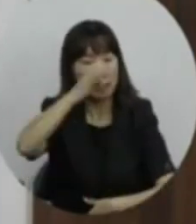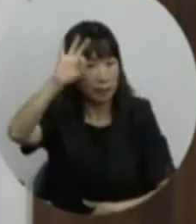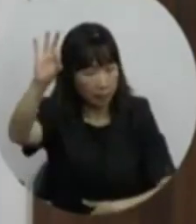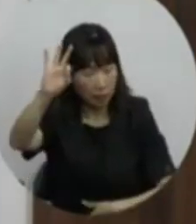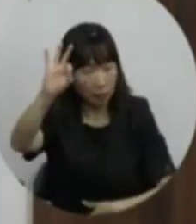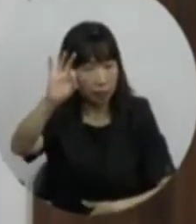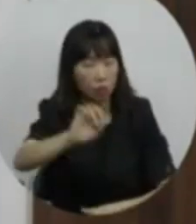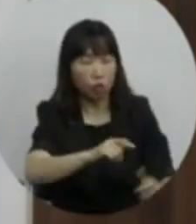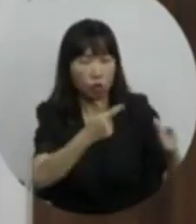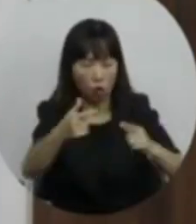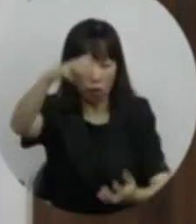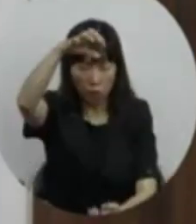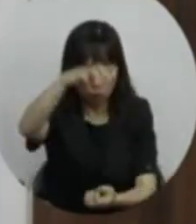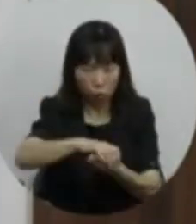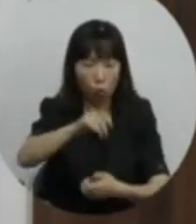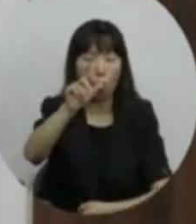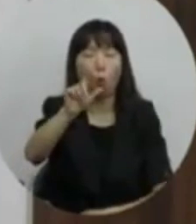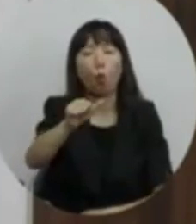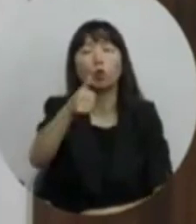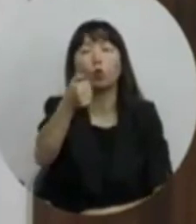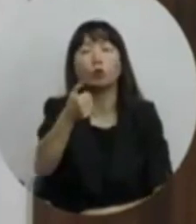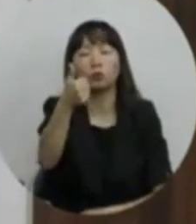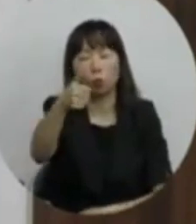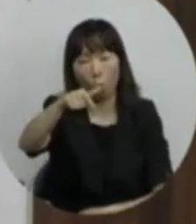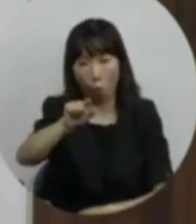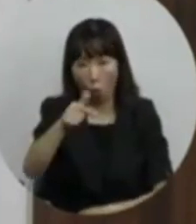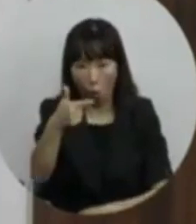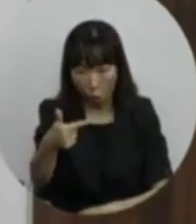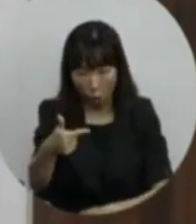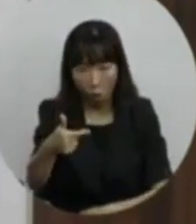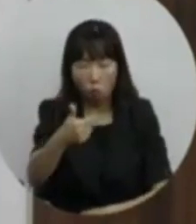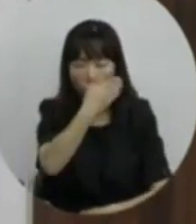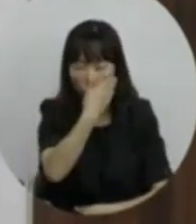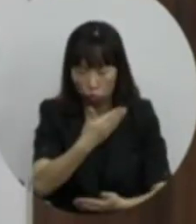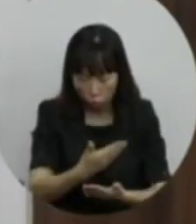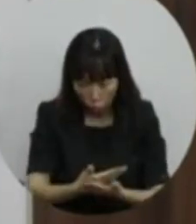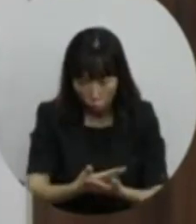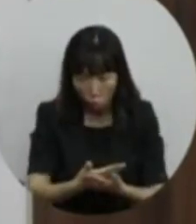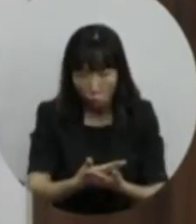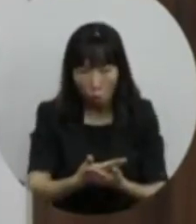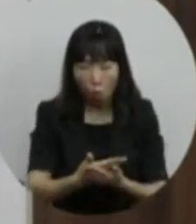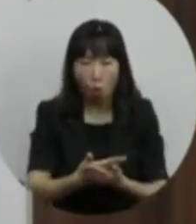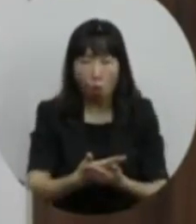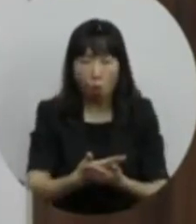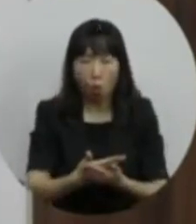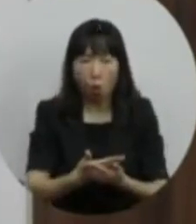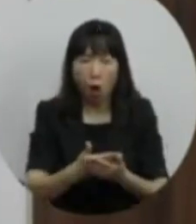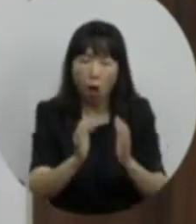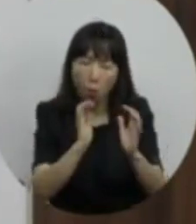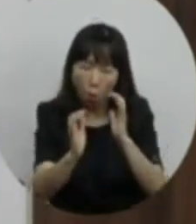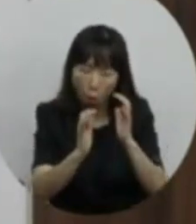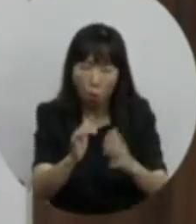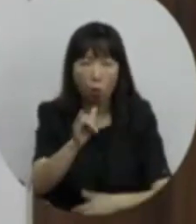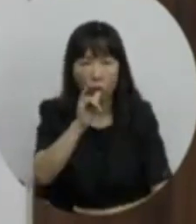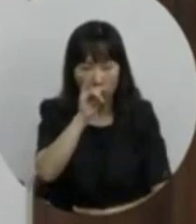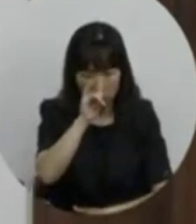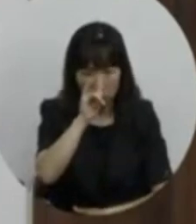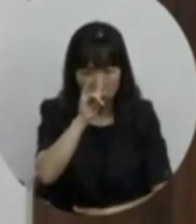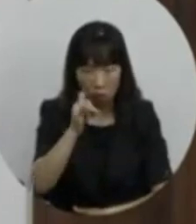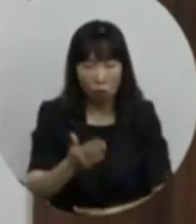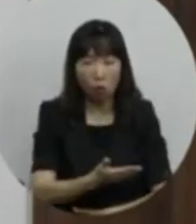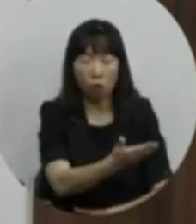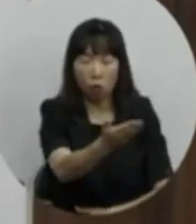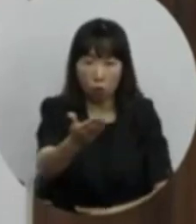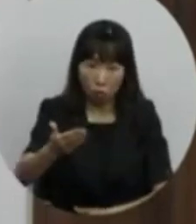총 55건의 중요한 안건들을 다루게 됩니다. 저를 포함한 7명의 여주시의회